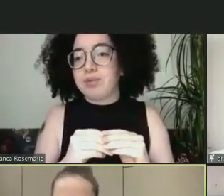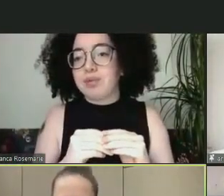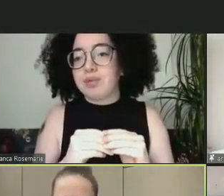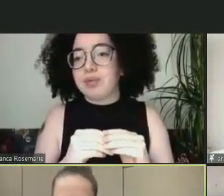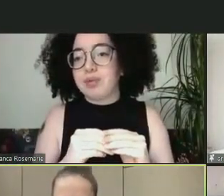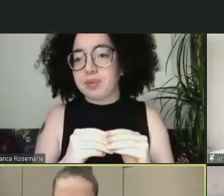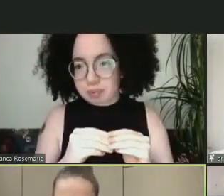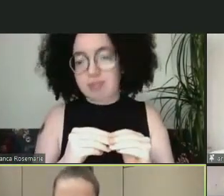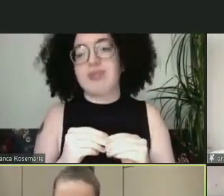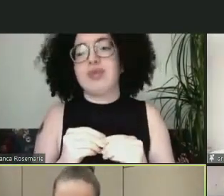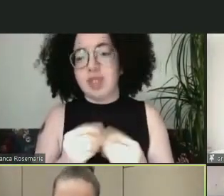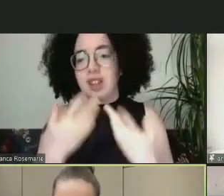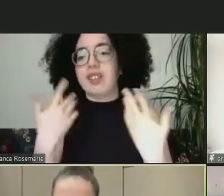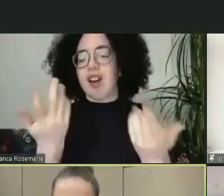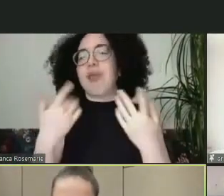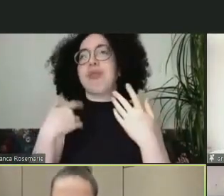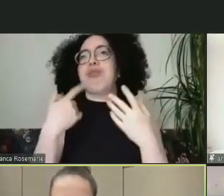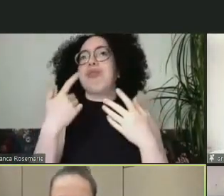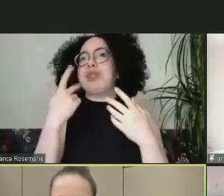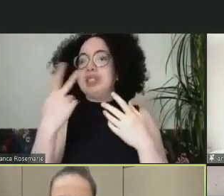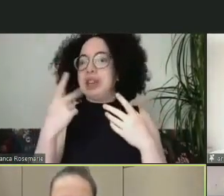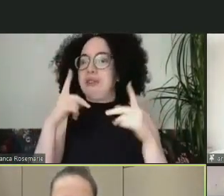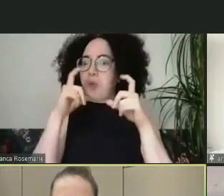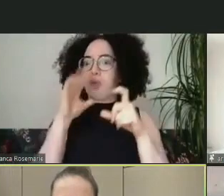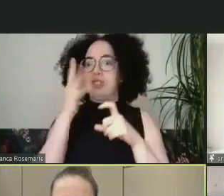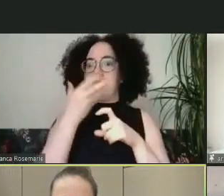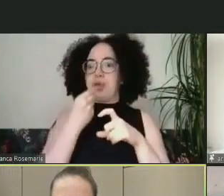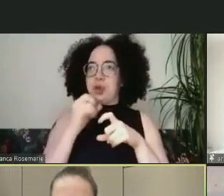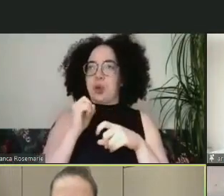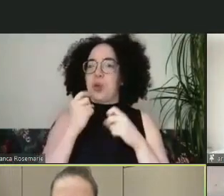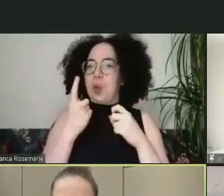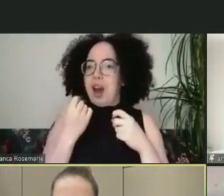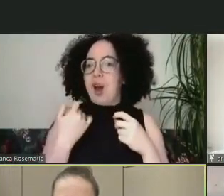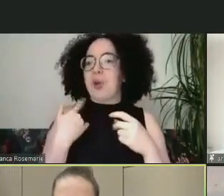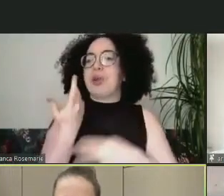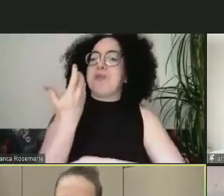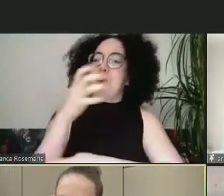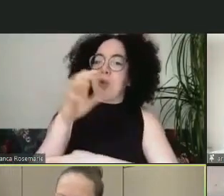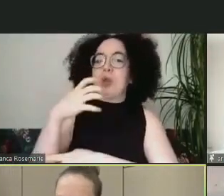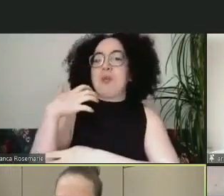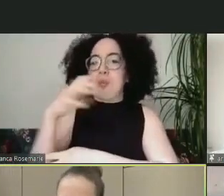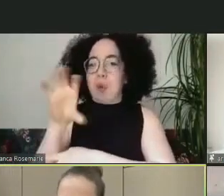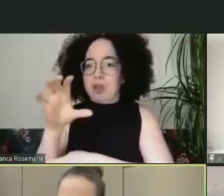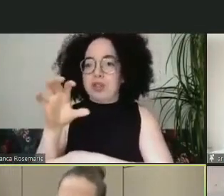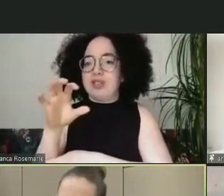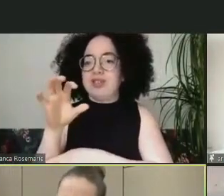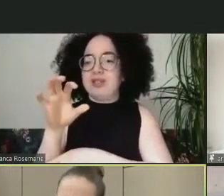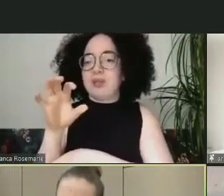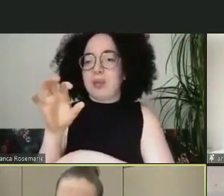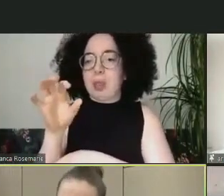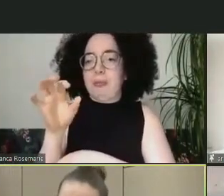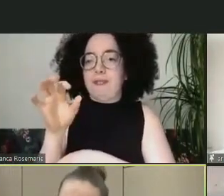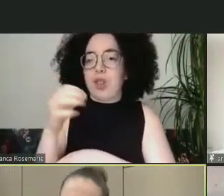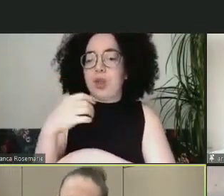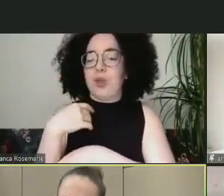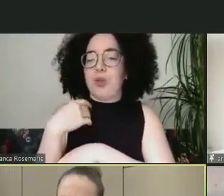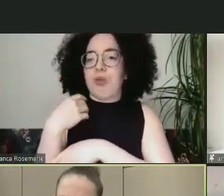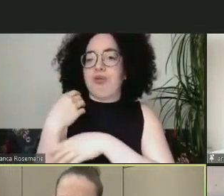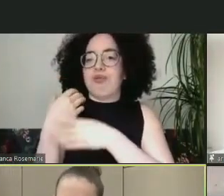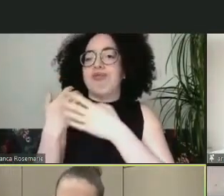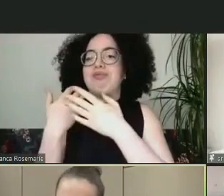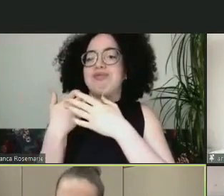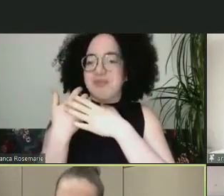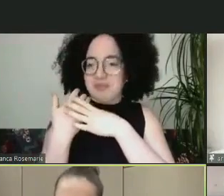einfach Modelaufträge. Genau. Und ich habe mir dann gedacht, wow, die Fotos sind eigentlich urcool, habe